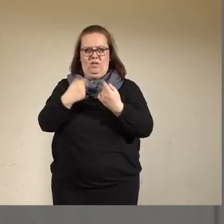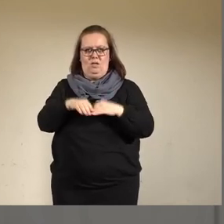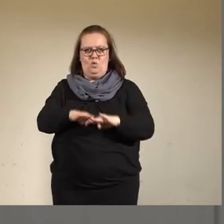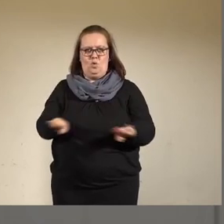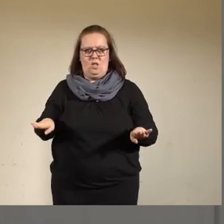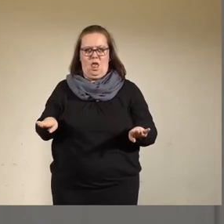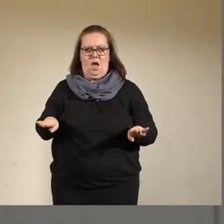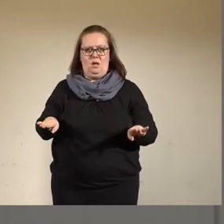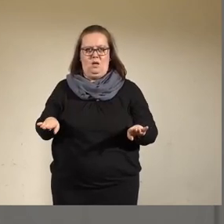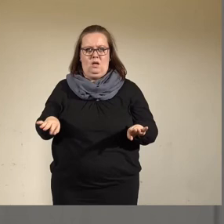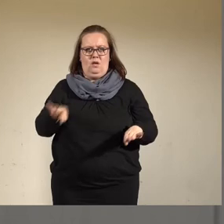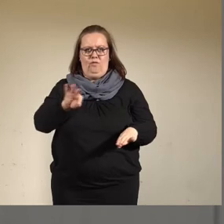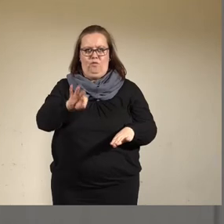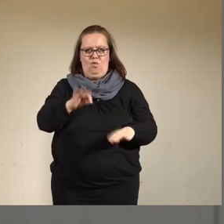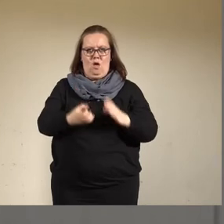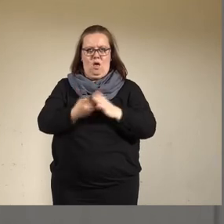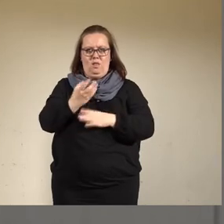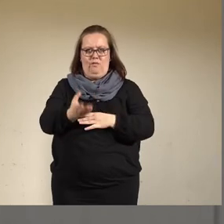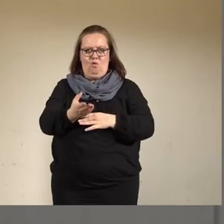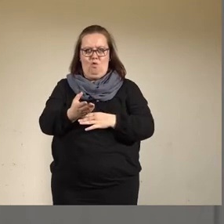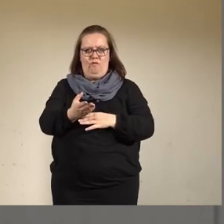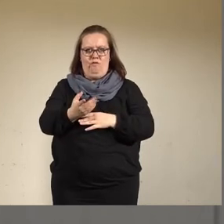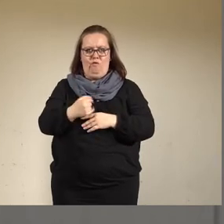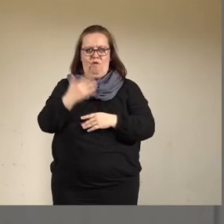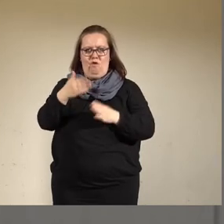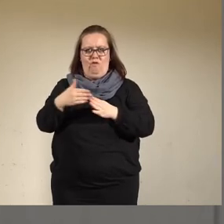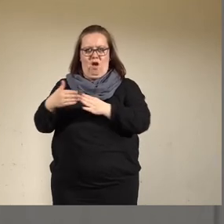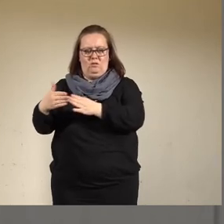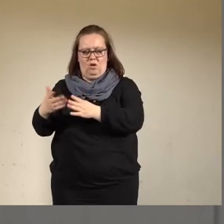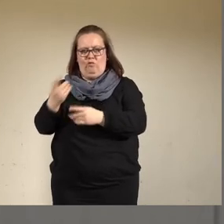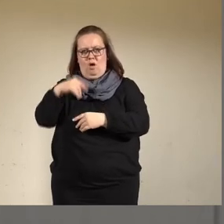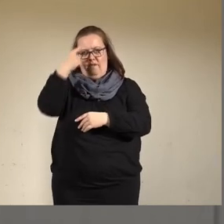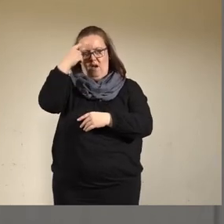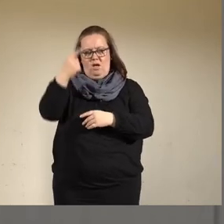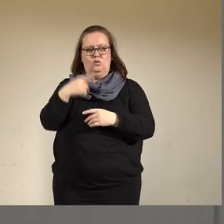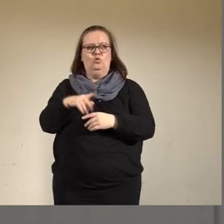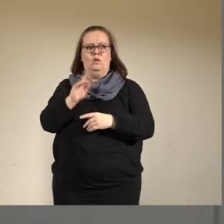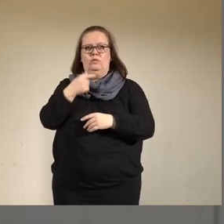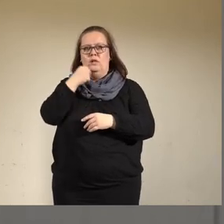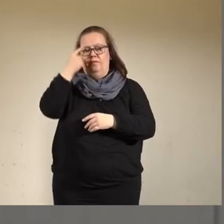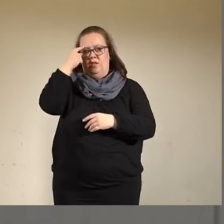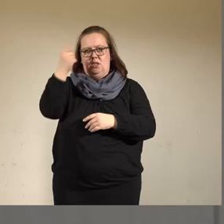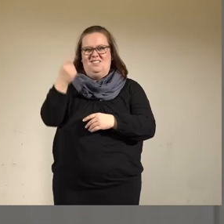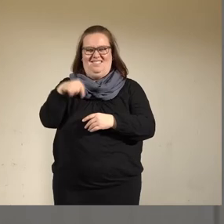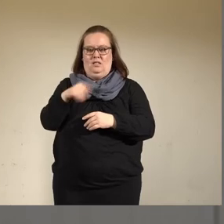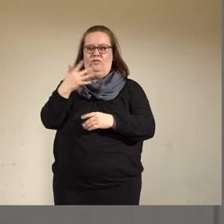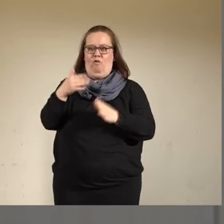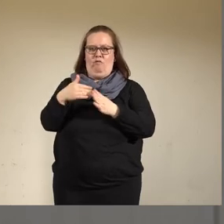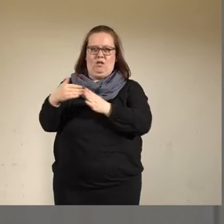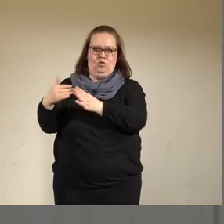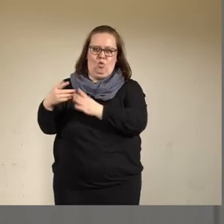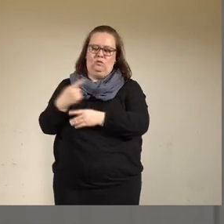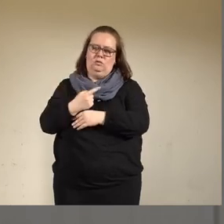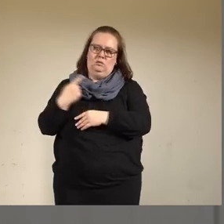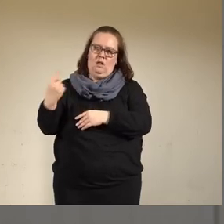Grundlage bilden für den Entwurf der 5 Fraktionen? Und dann hätte ich gern gewusst, wie haben die 5 Fraktionen, die